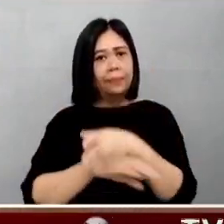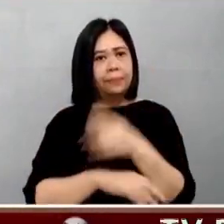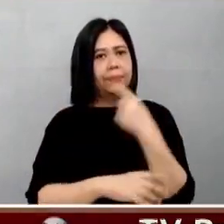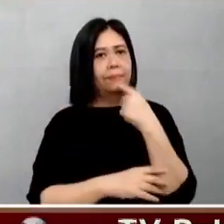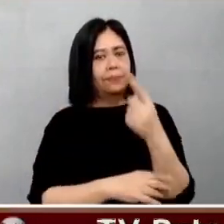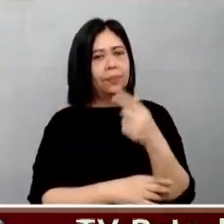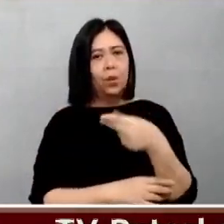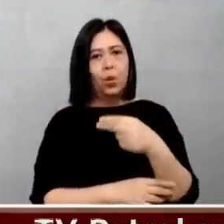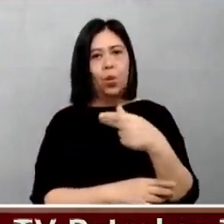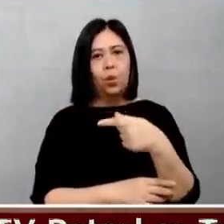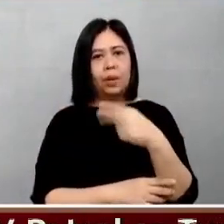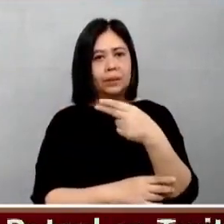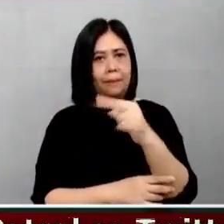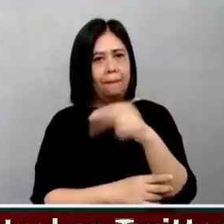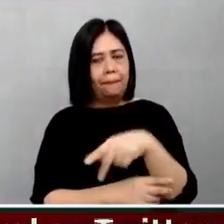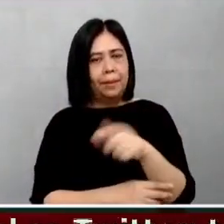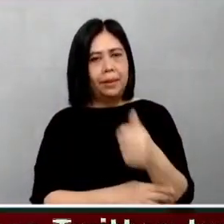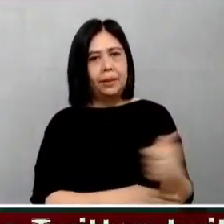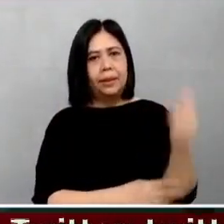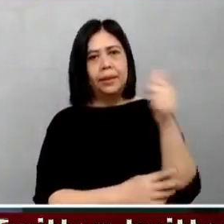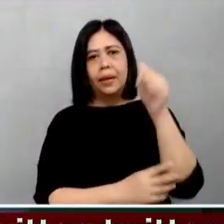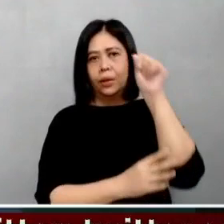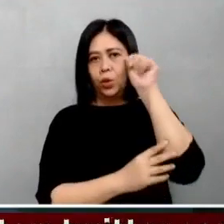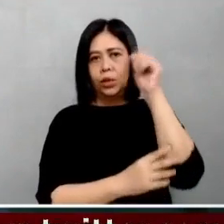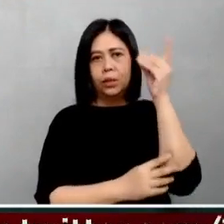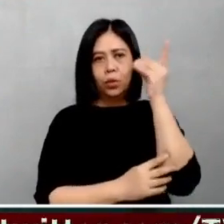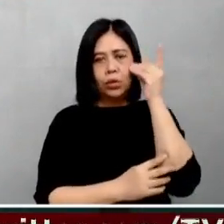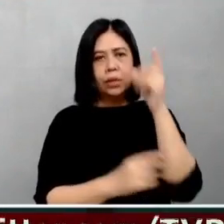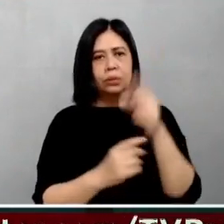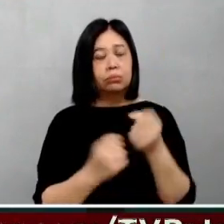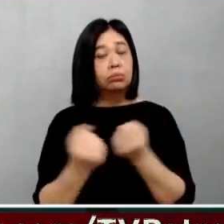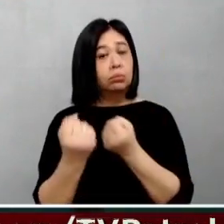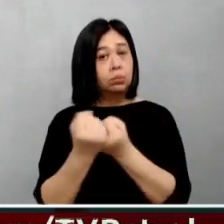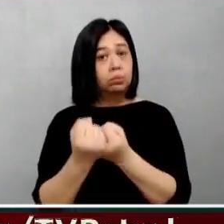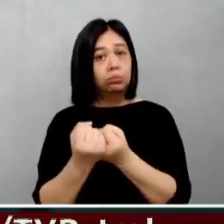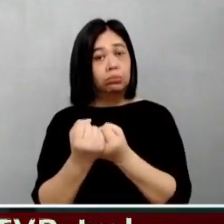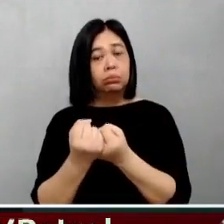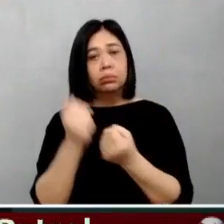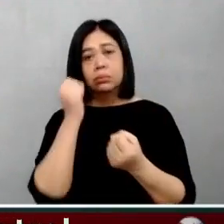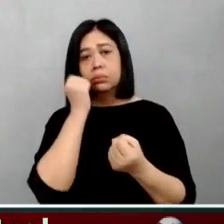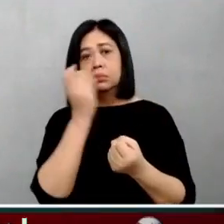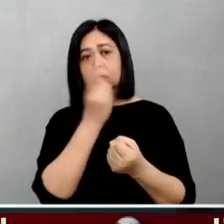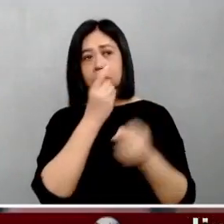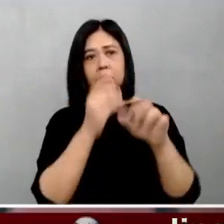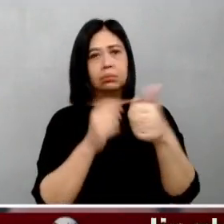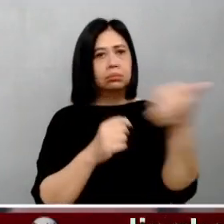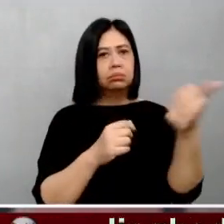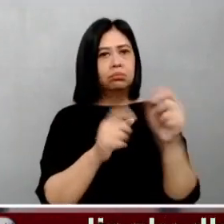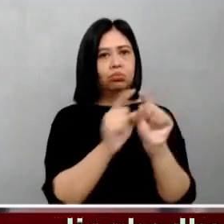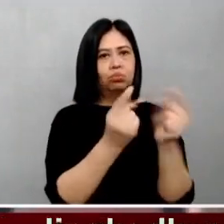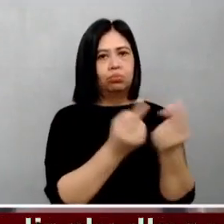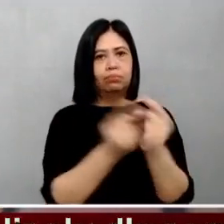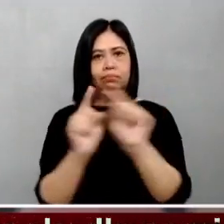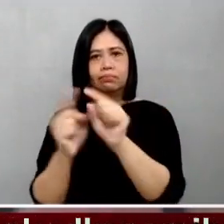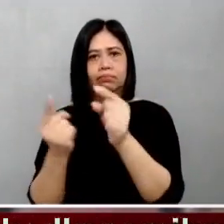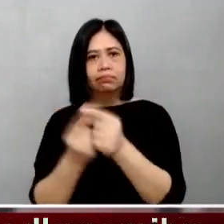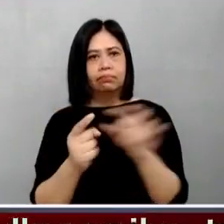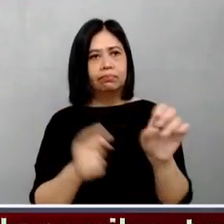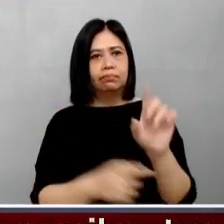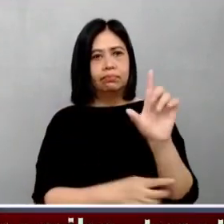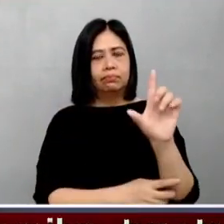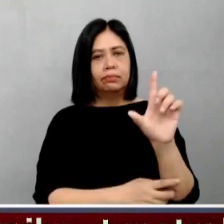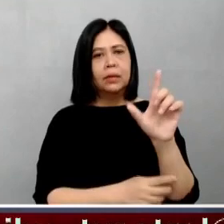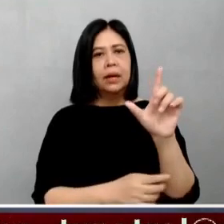Hugpong Secretary General Anthony Del Rosario na suportado si Mayor Sara ng iba pang partido tulad ng Lakas Christian